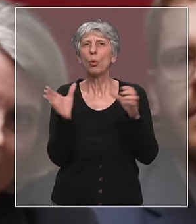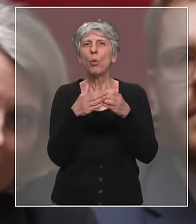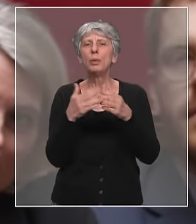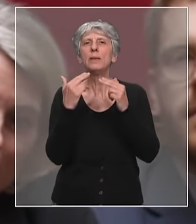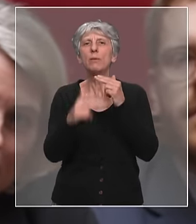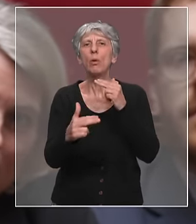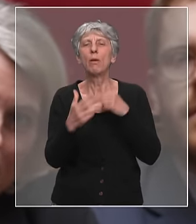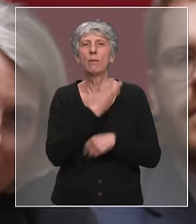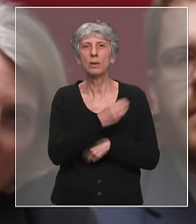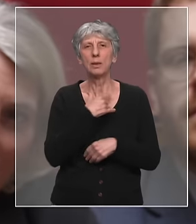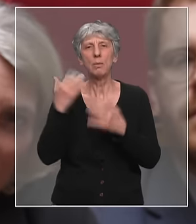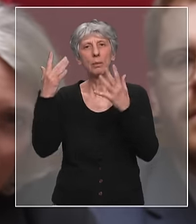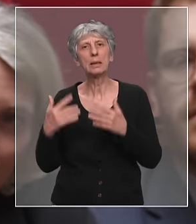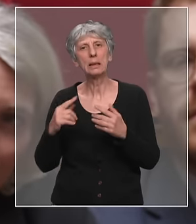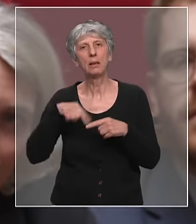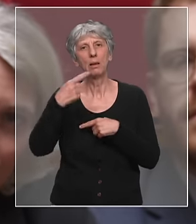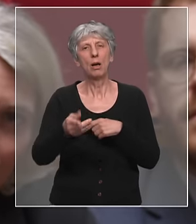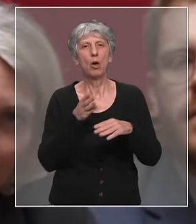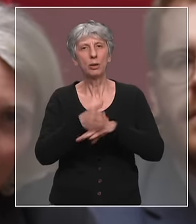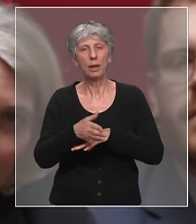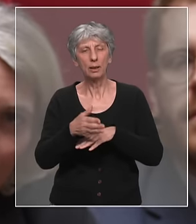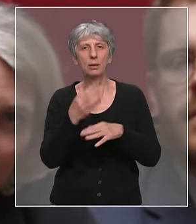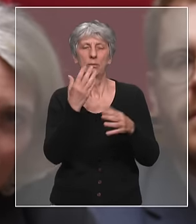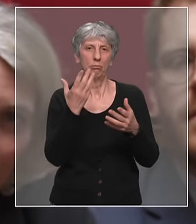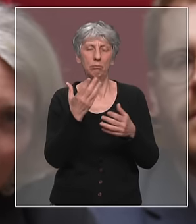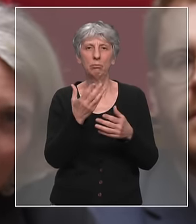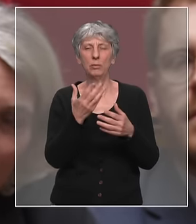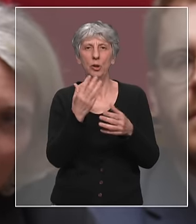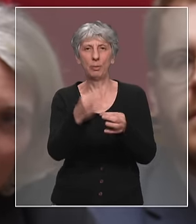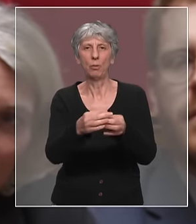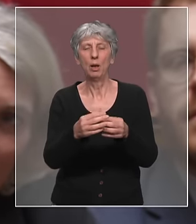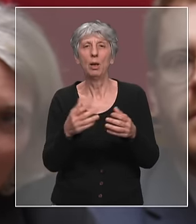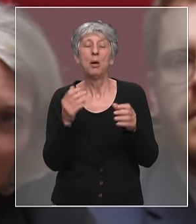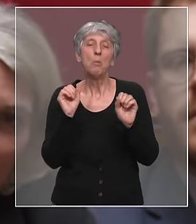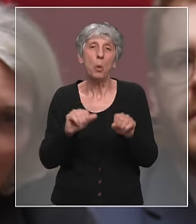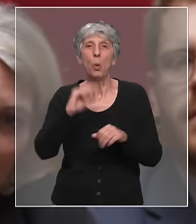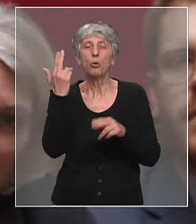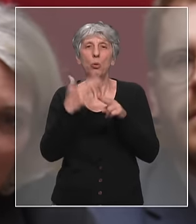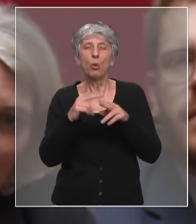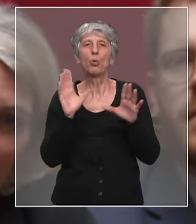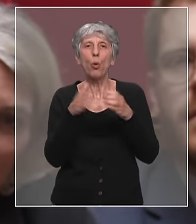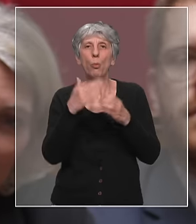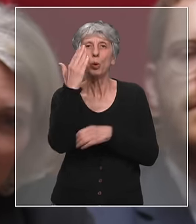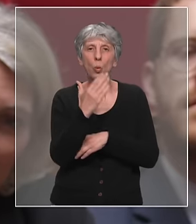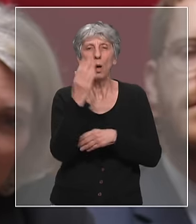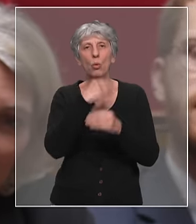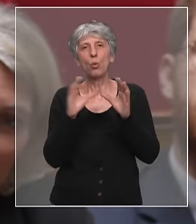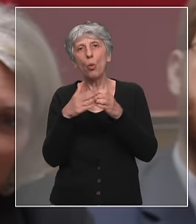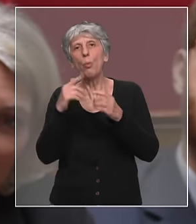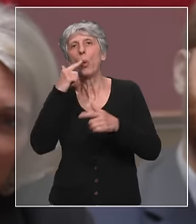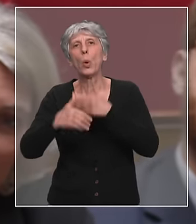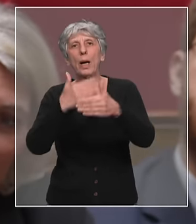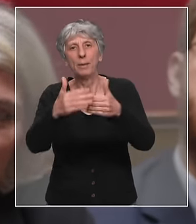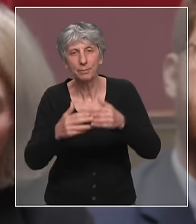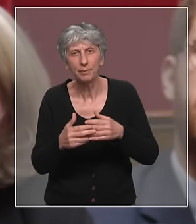la rentrée 2024, que nous pourrions aussi nommer groupe de besoin ou encore groupe de progrès. Si cette mesure peut être plébiscitée dans le cadre de